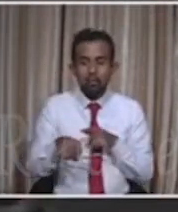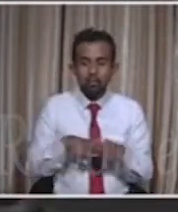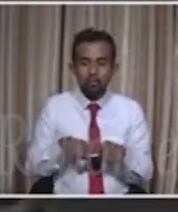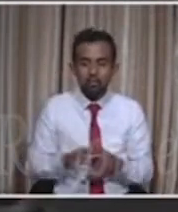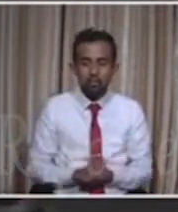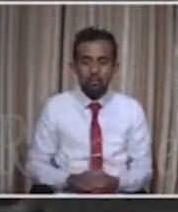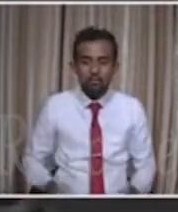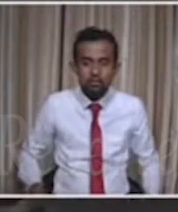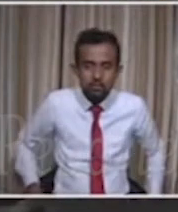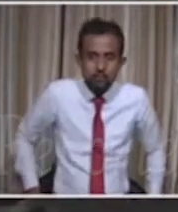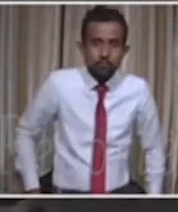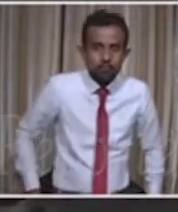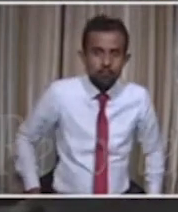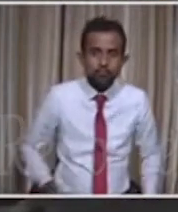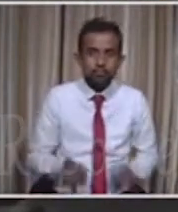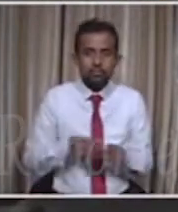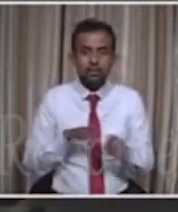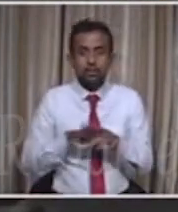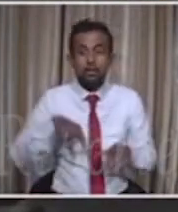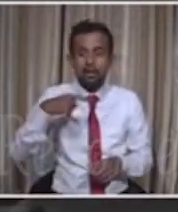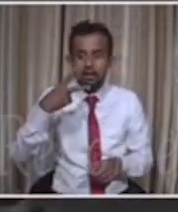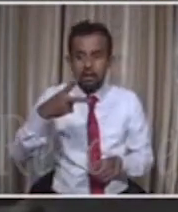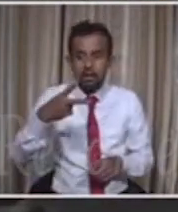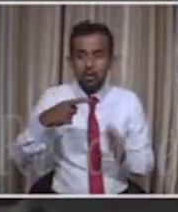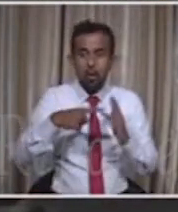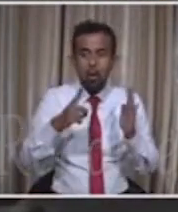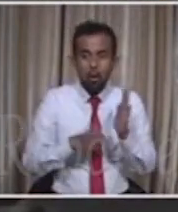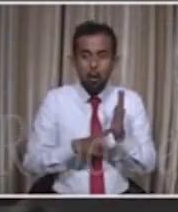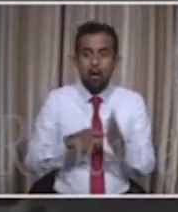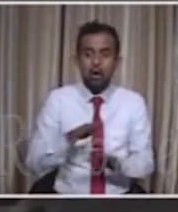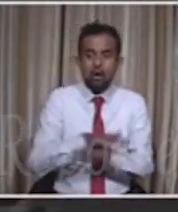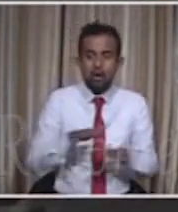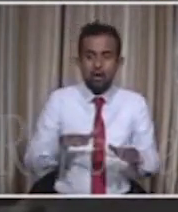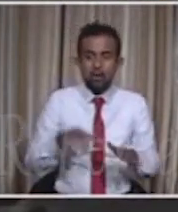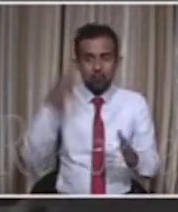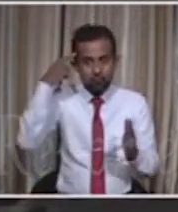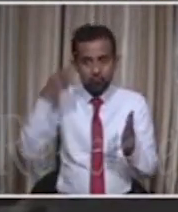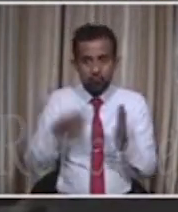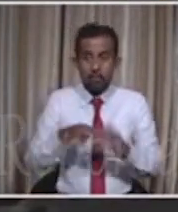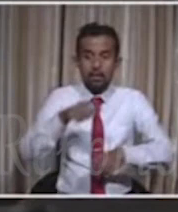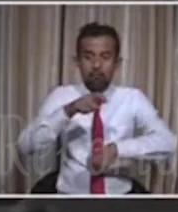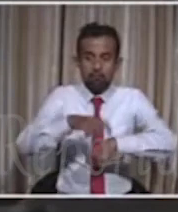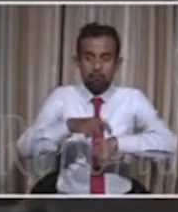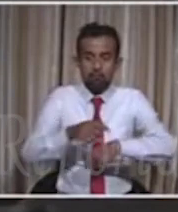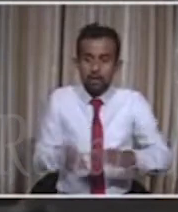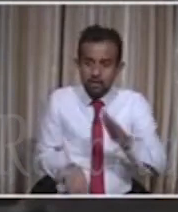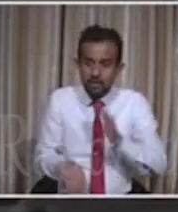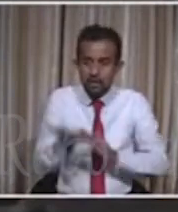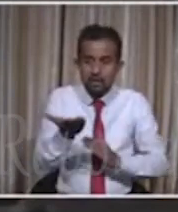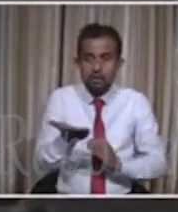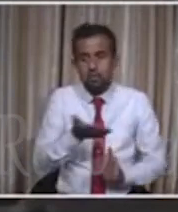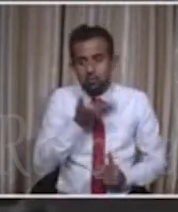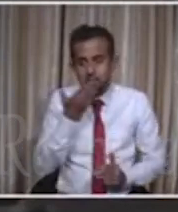තියෙනවා ඒ විතරක් නෙවෙයි හෙට අනිද්දා ඕ ලෙවල් විභාගයට යන ළමයින්ට විභාගයට වෙලාවට යන්න පුළුවන්